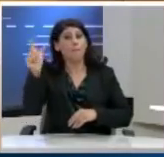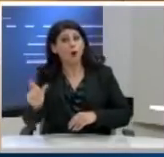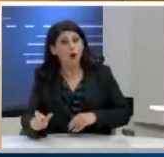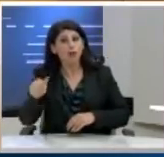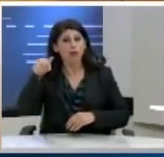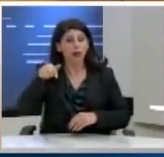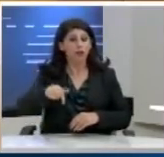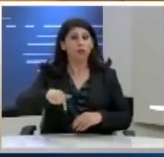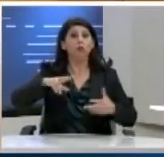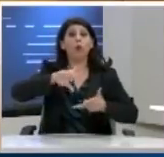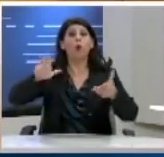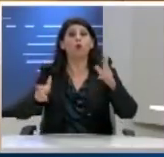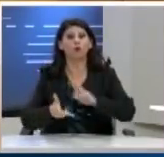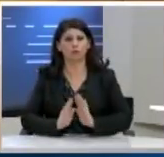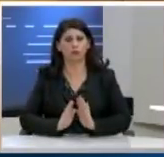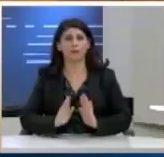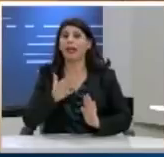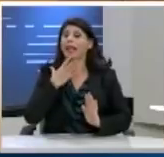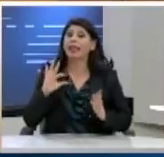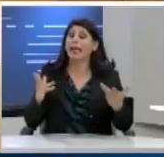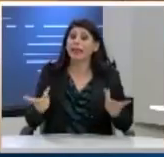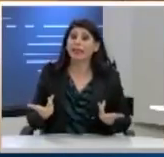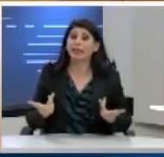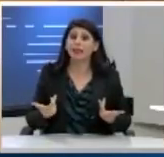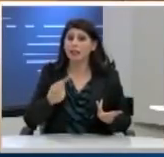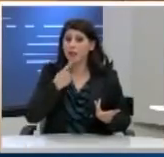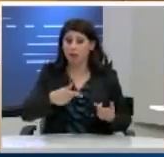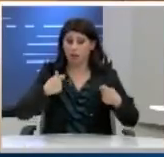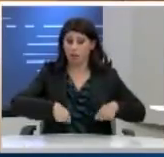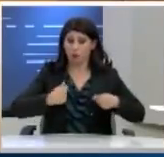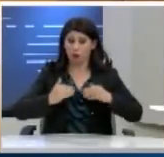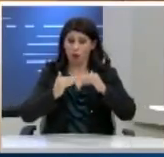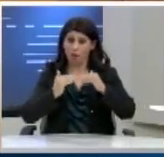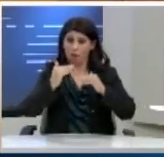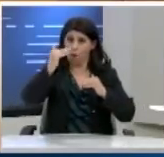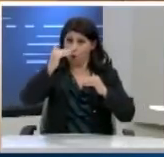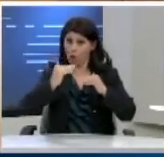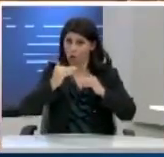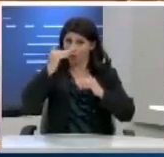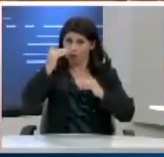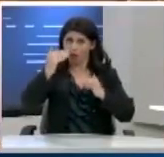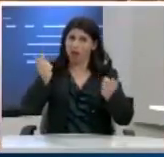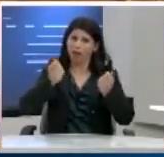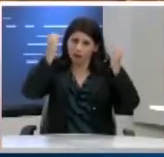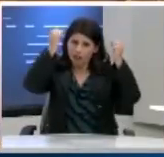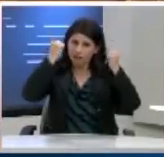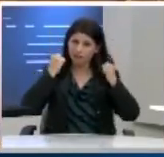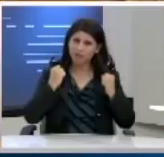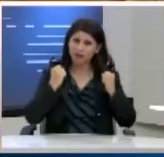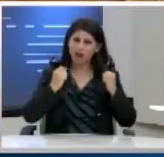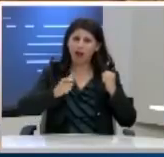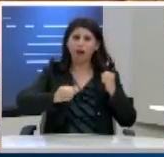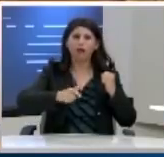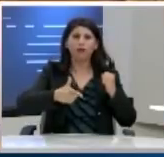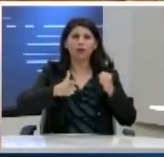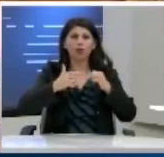αυτού του κόσμου. Γιατί είπε ότι οι πλούσιοι του Βορρά κάνουν τη ζημιά και οι